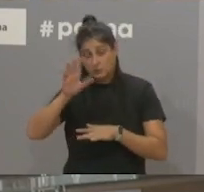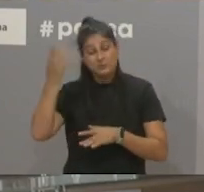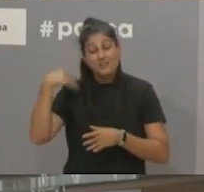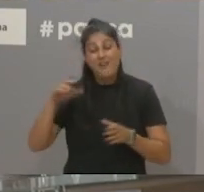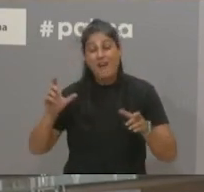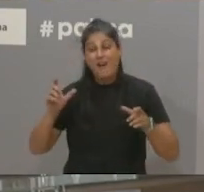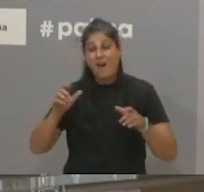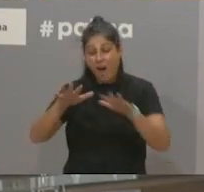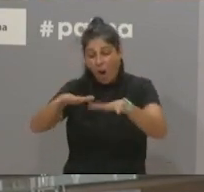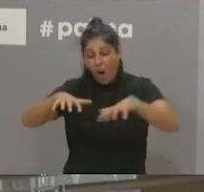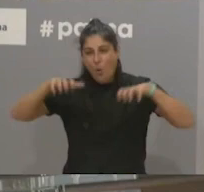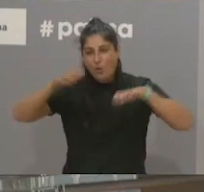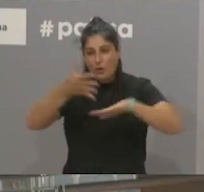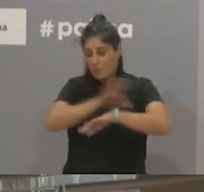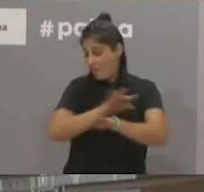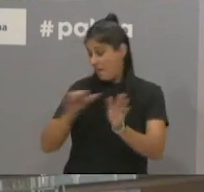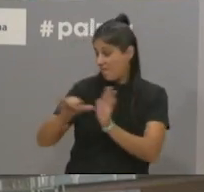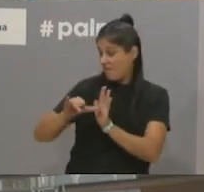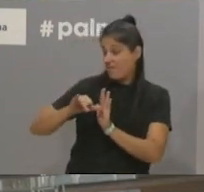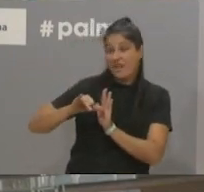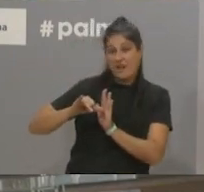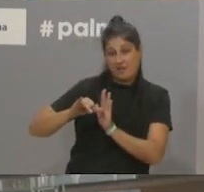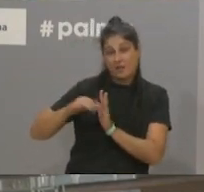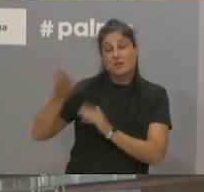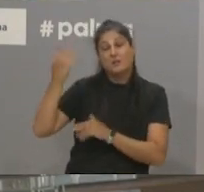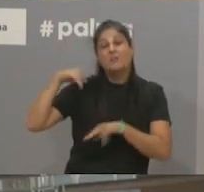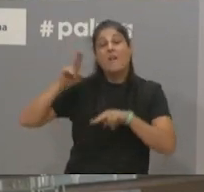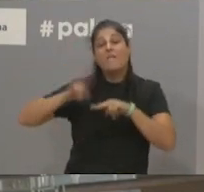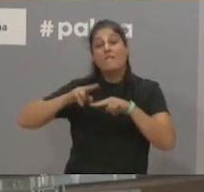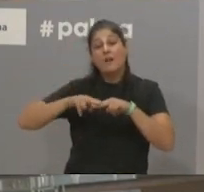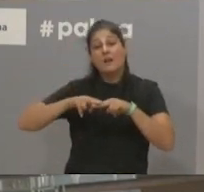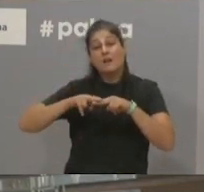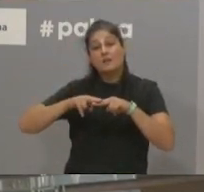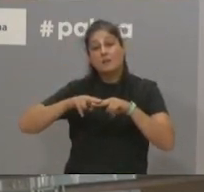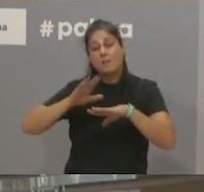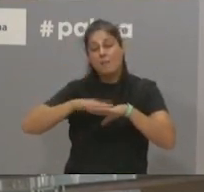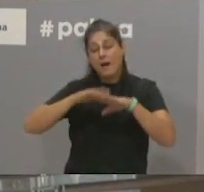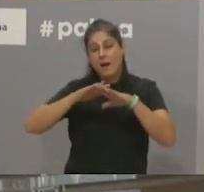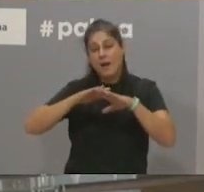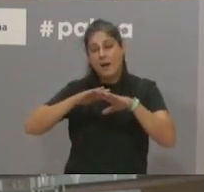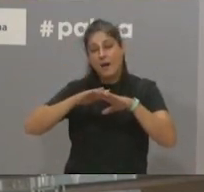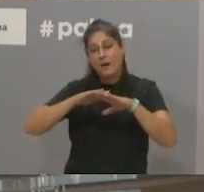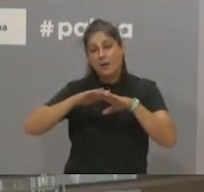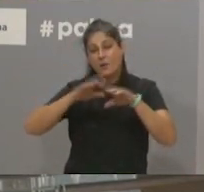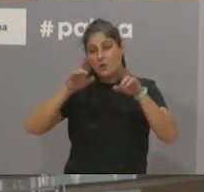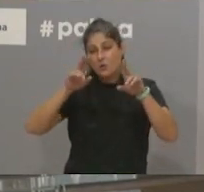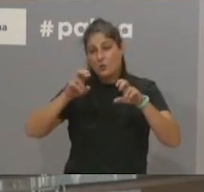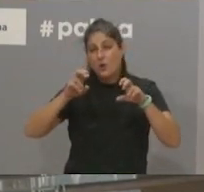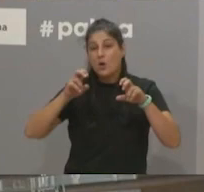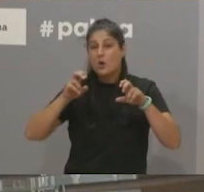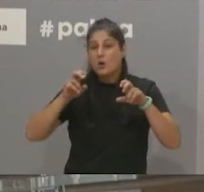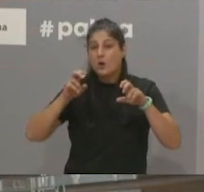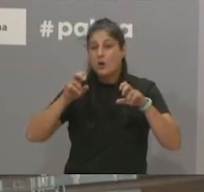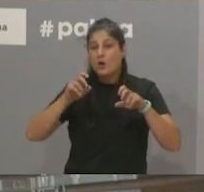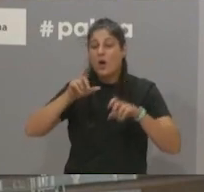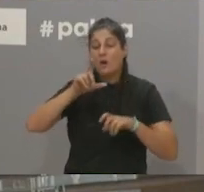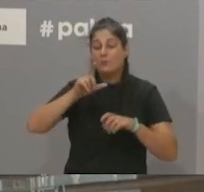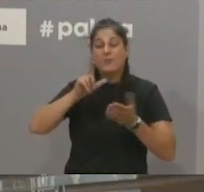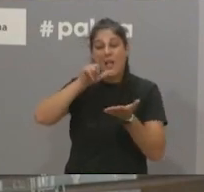Palma, a unes passes d'aquí, se celebrava la cerimònia inaugural del segon Congrés Internacional de la Llengua